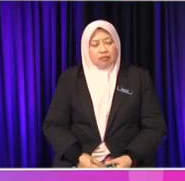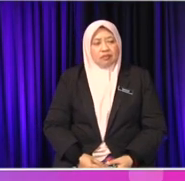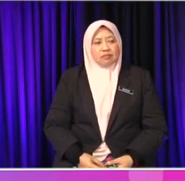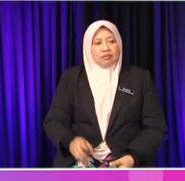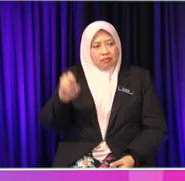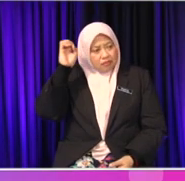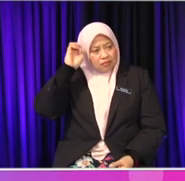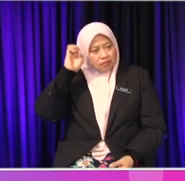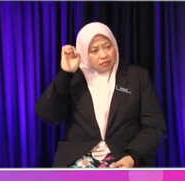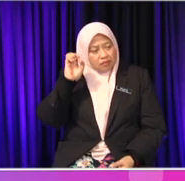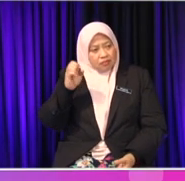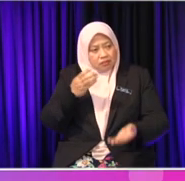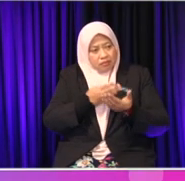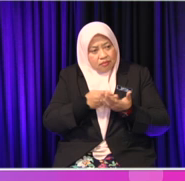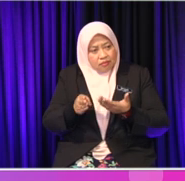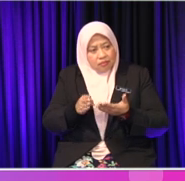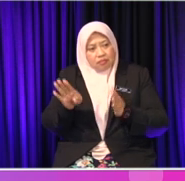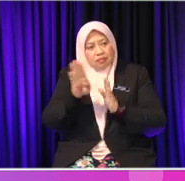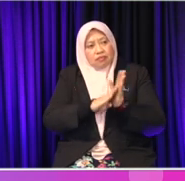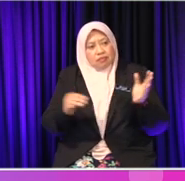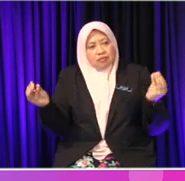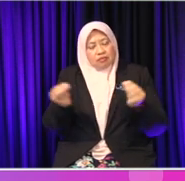dia membeli perlindungan